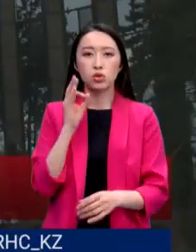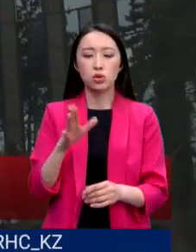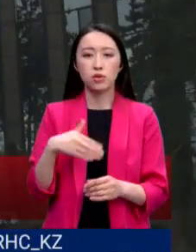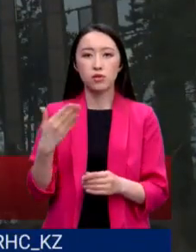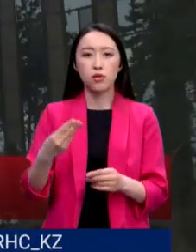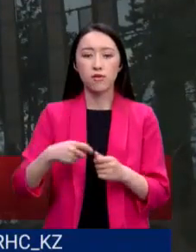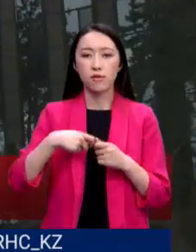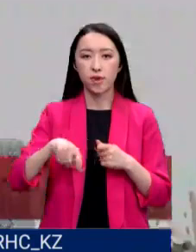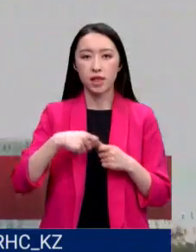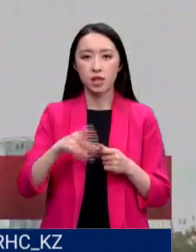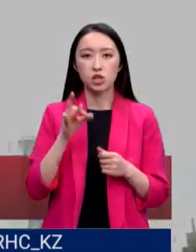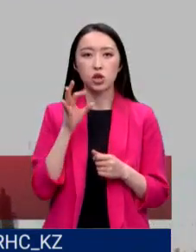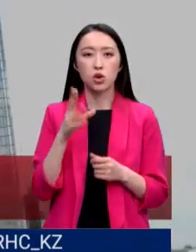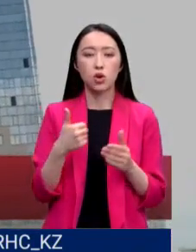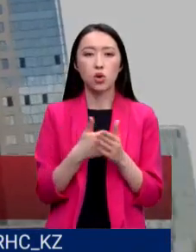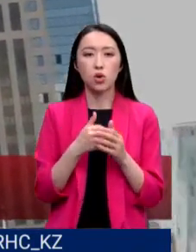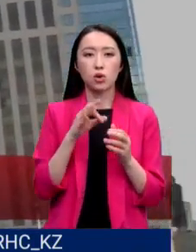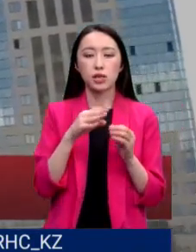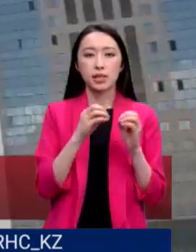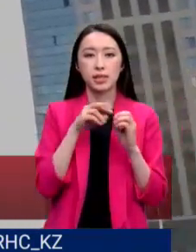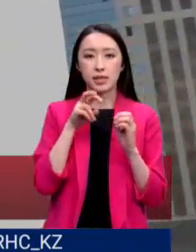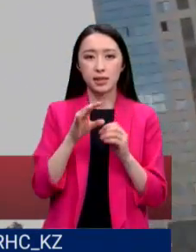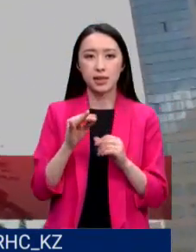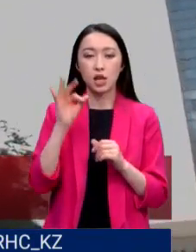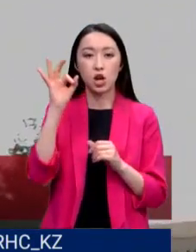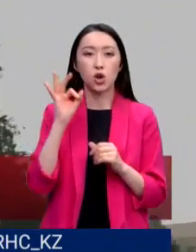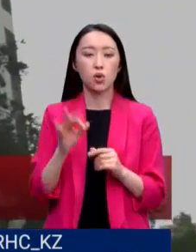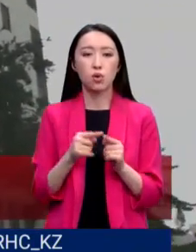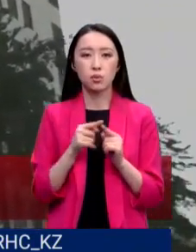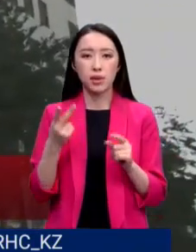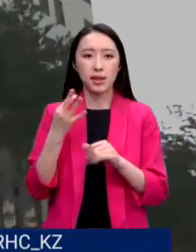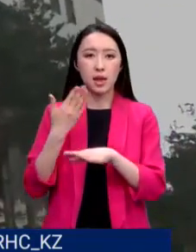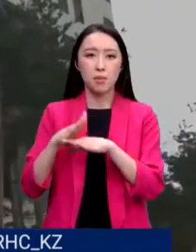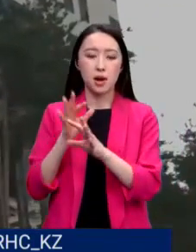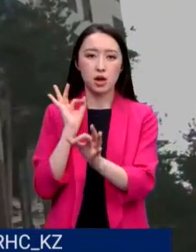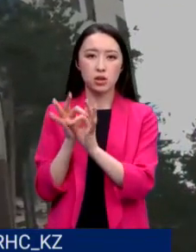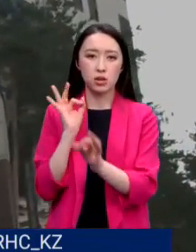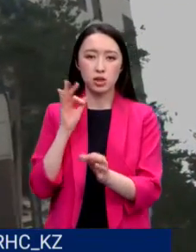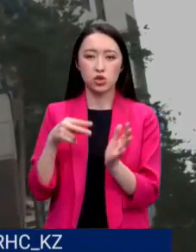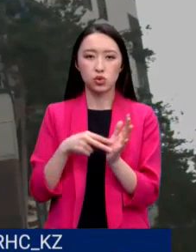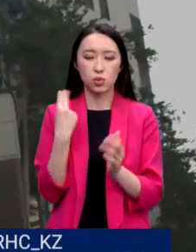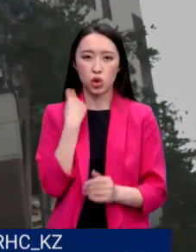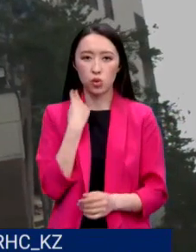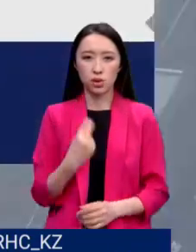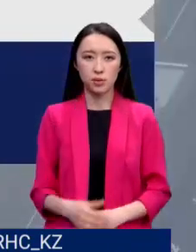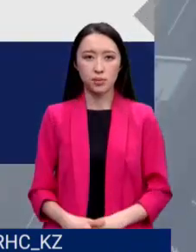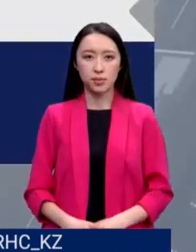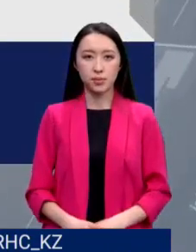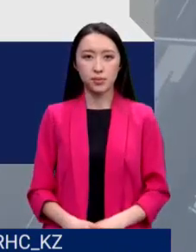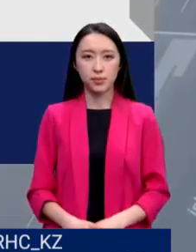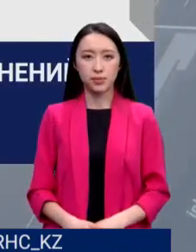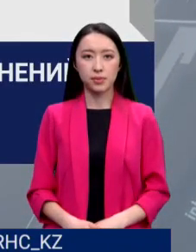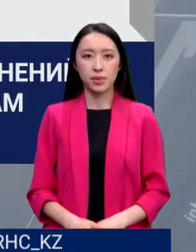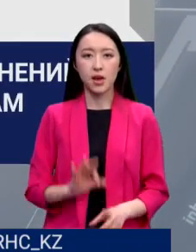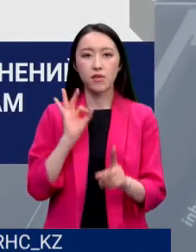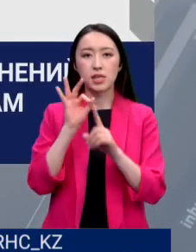внешнее финансирование сроком от 10 лет и льготным периодом для погашения основной суммы долга. В